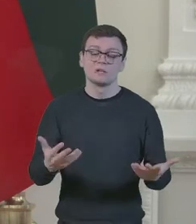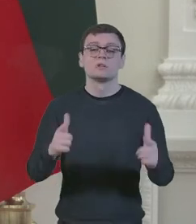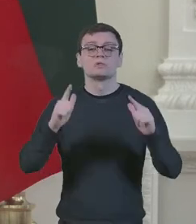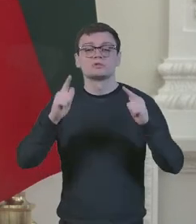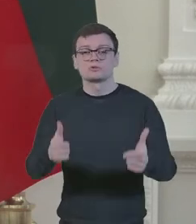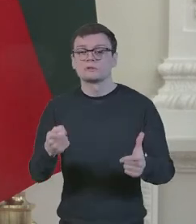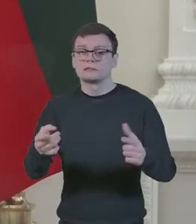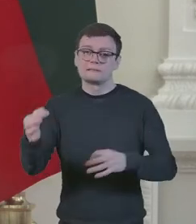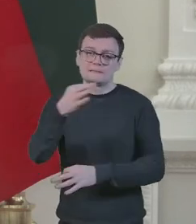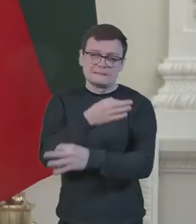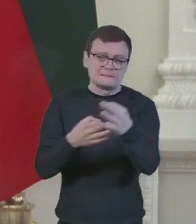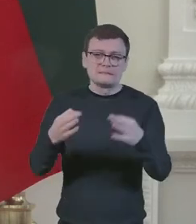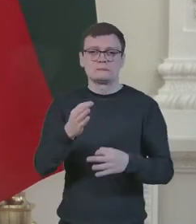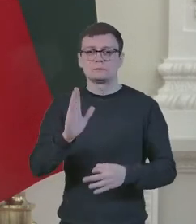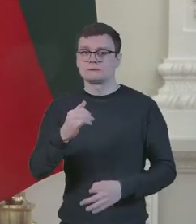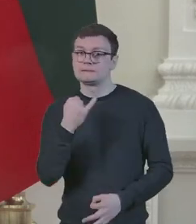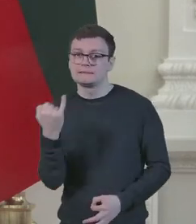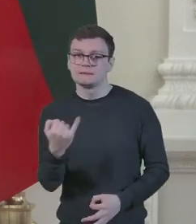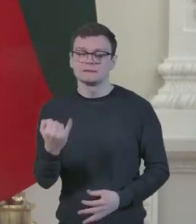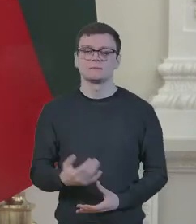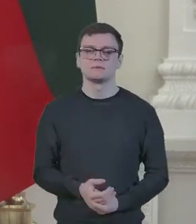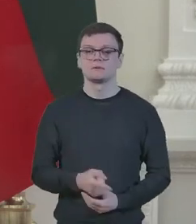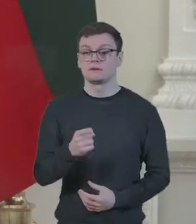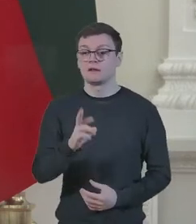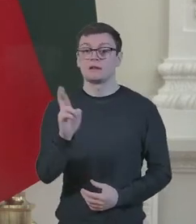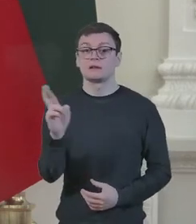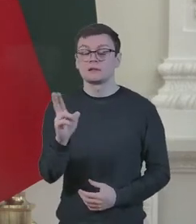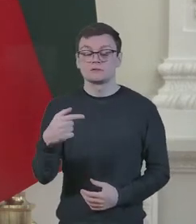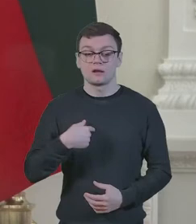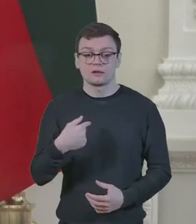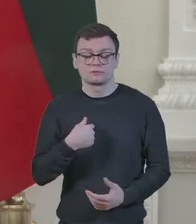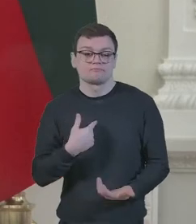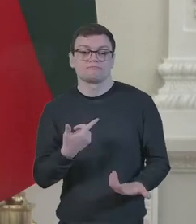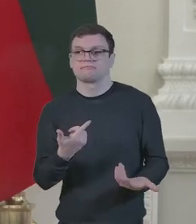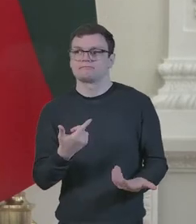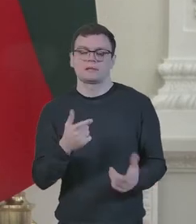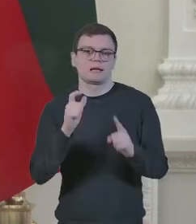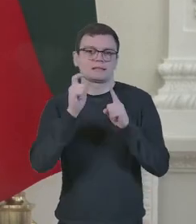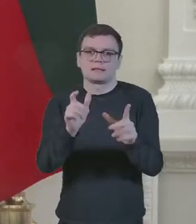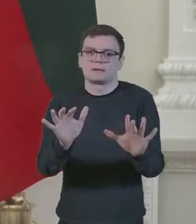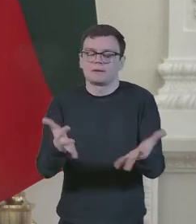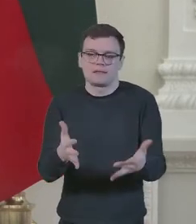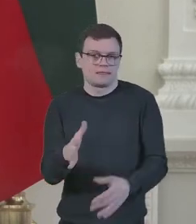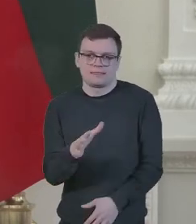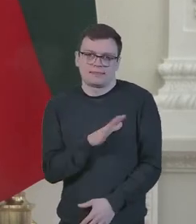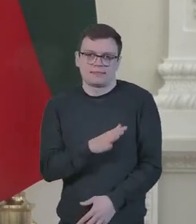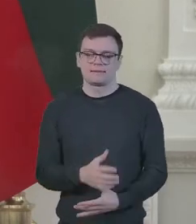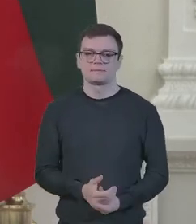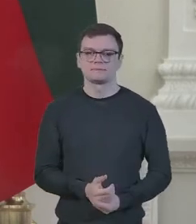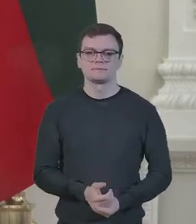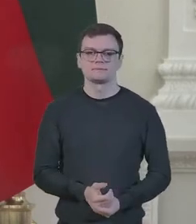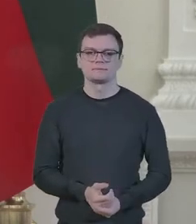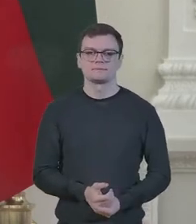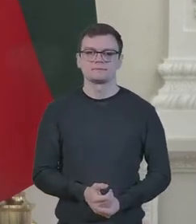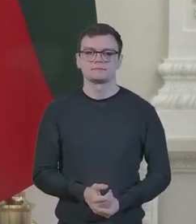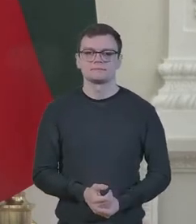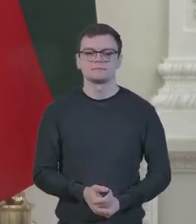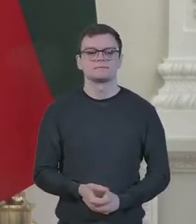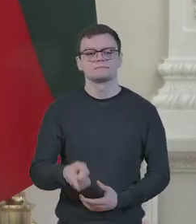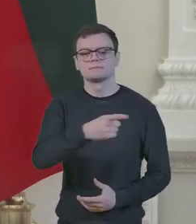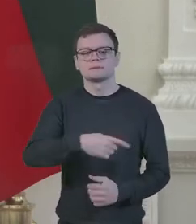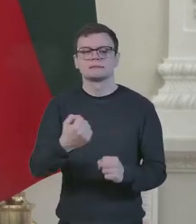diskusija bus labai įdomi. Jos rezultato aš prognozuoti negaliu, bet tikrai manau, kad mes turime padaryti